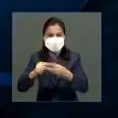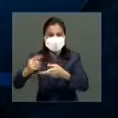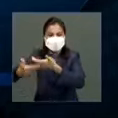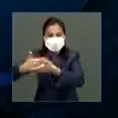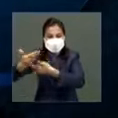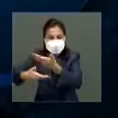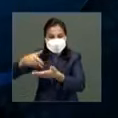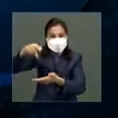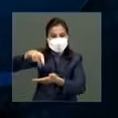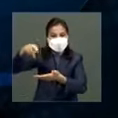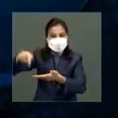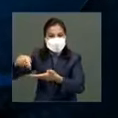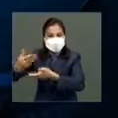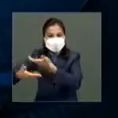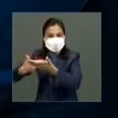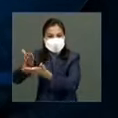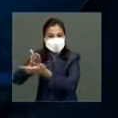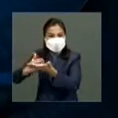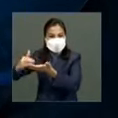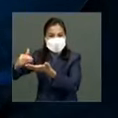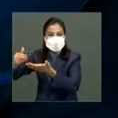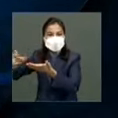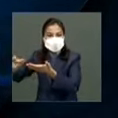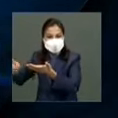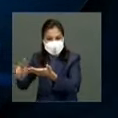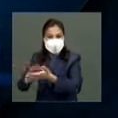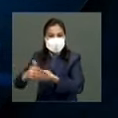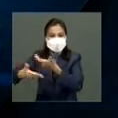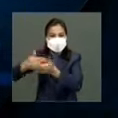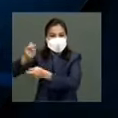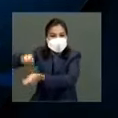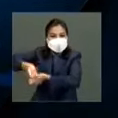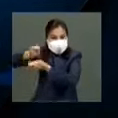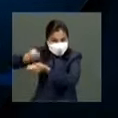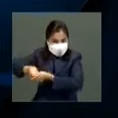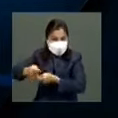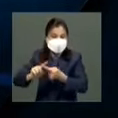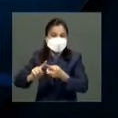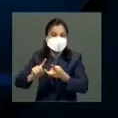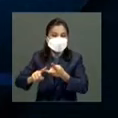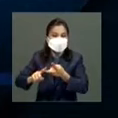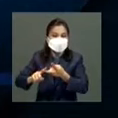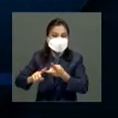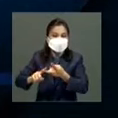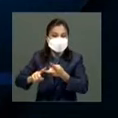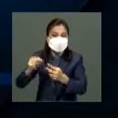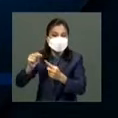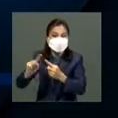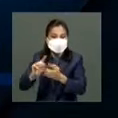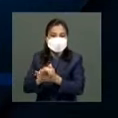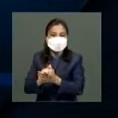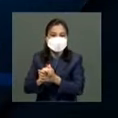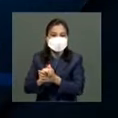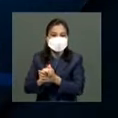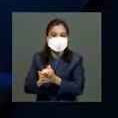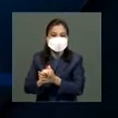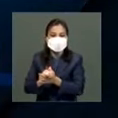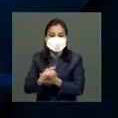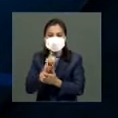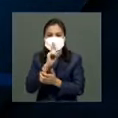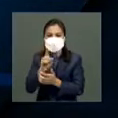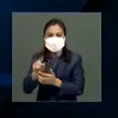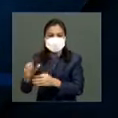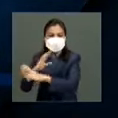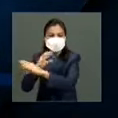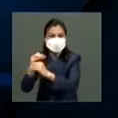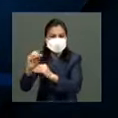างแคนะครับตลาดกลางเกษตรนะครับแล้วก็การสัมผัสผู้ป่วยยืนยันผมขอ question